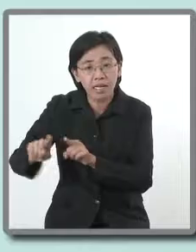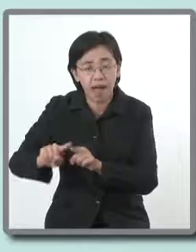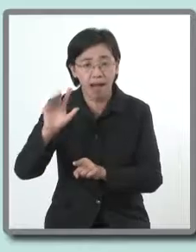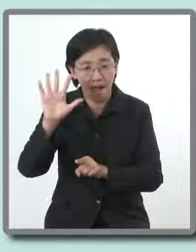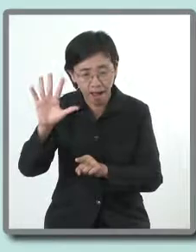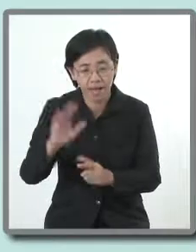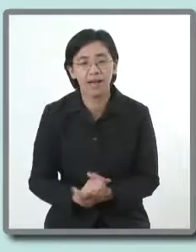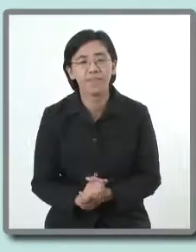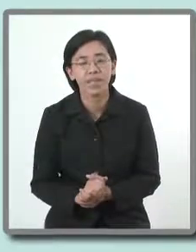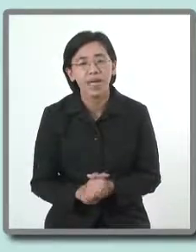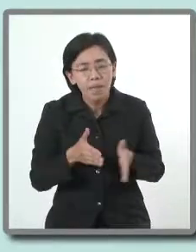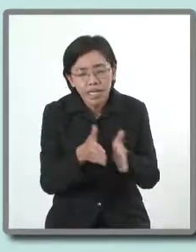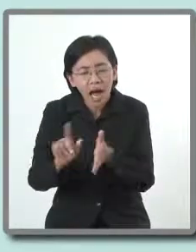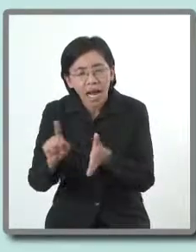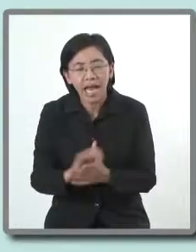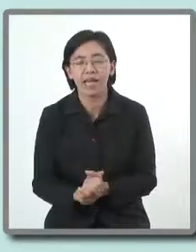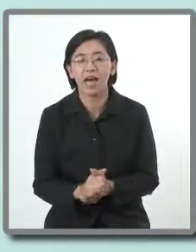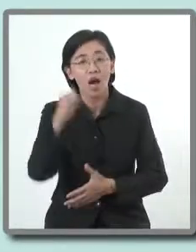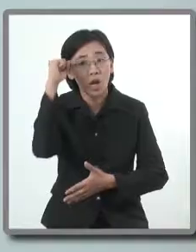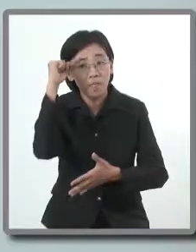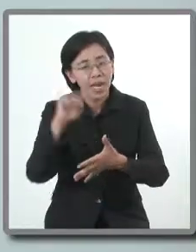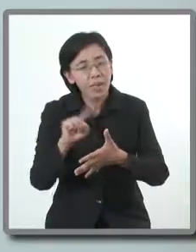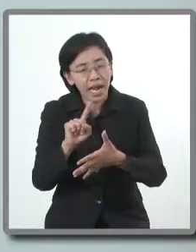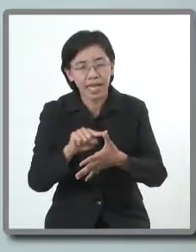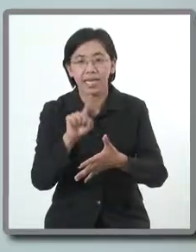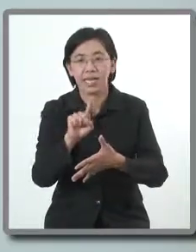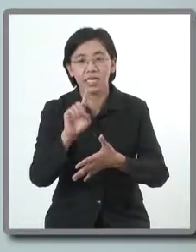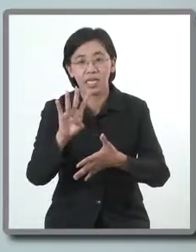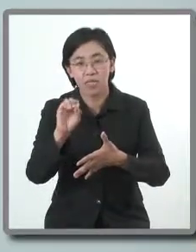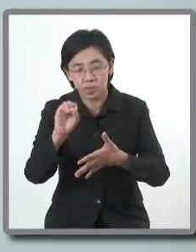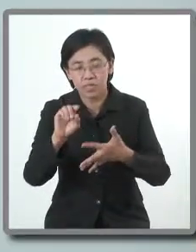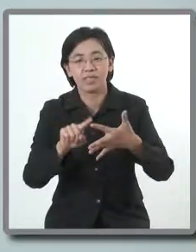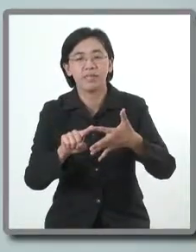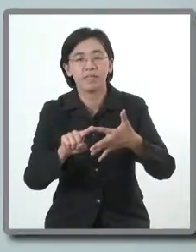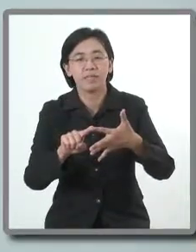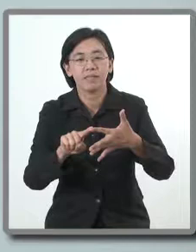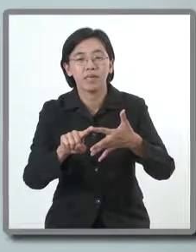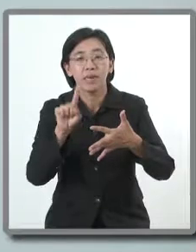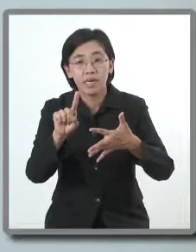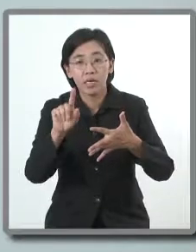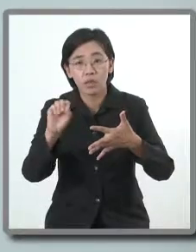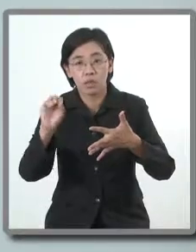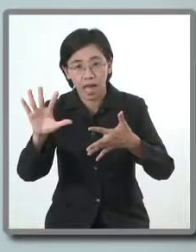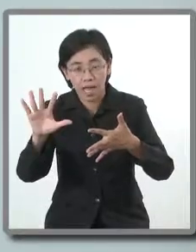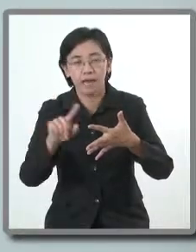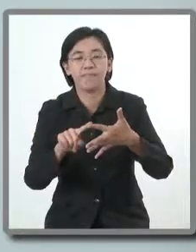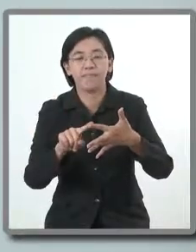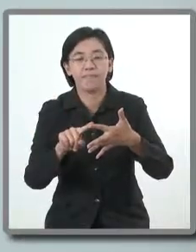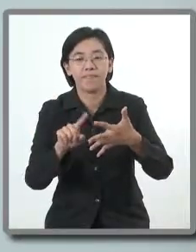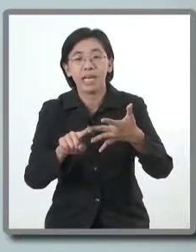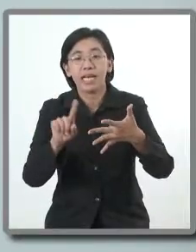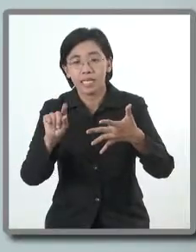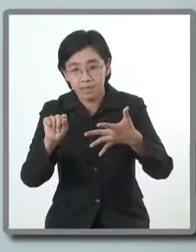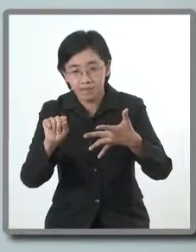วยกันนะครับ มีเส้นทางไหนบ้างคะ ก็จะมีสาย140สาย105นะครับสาย